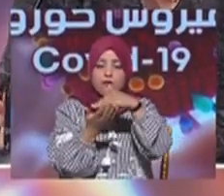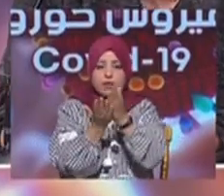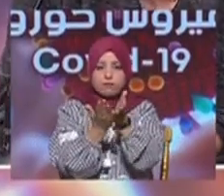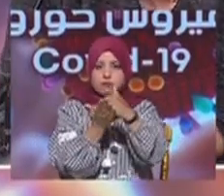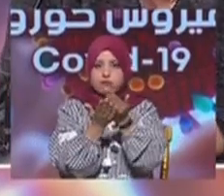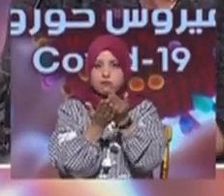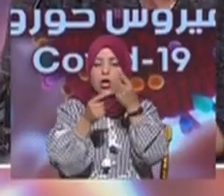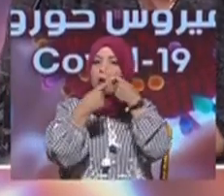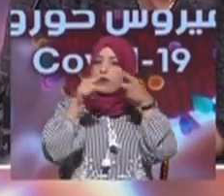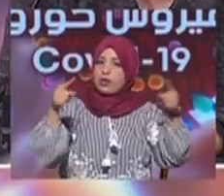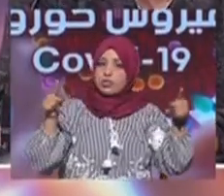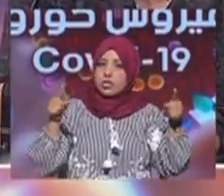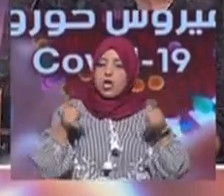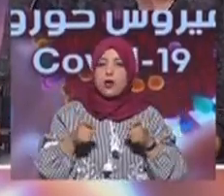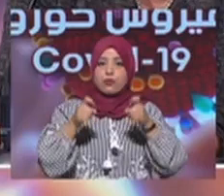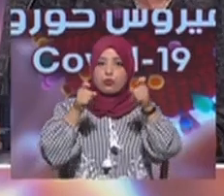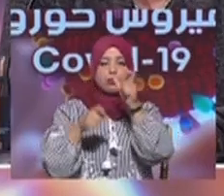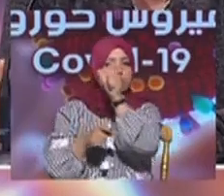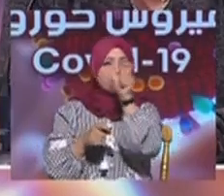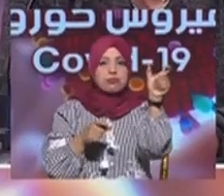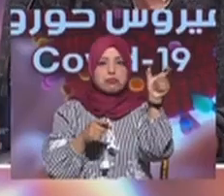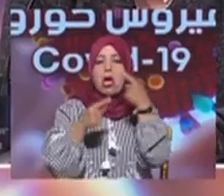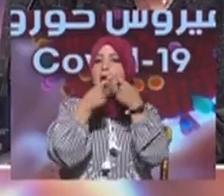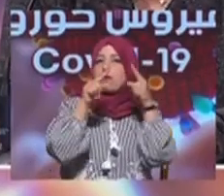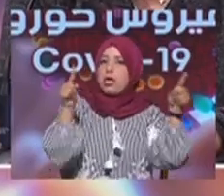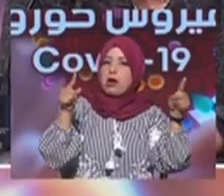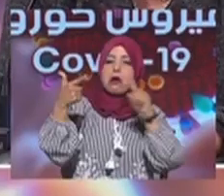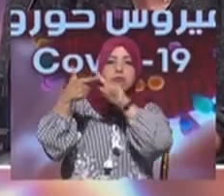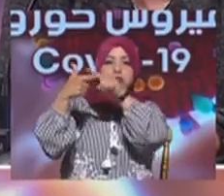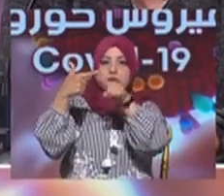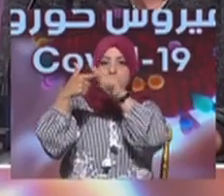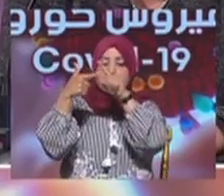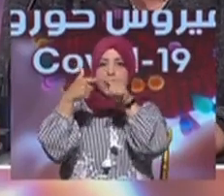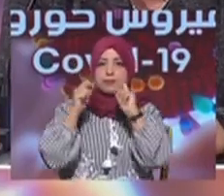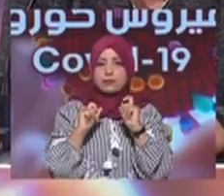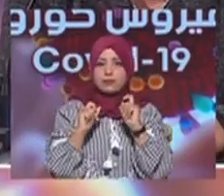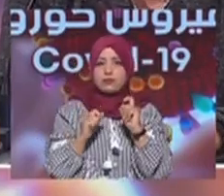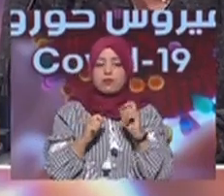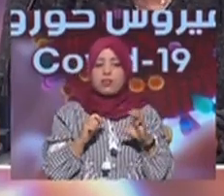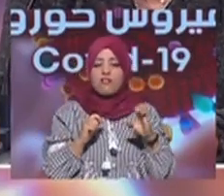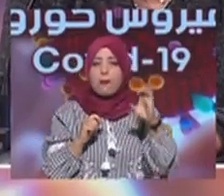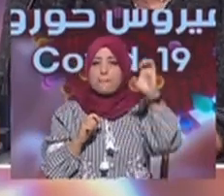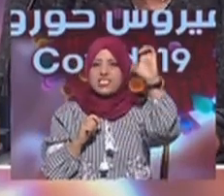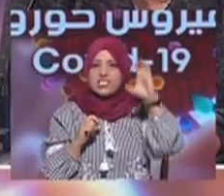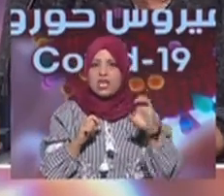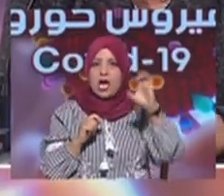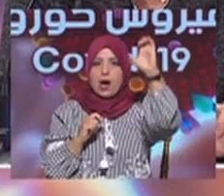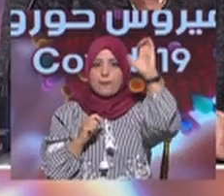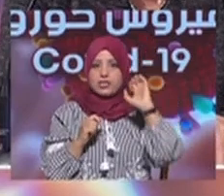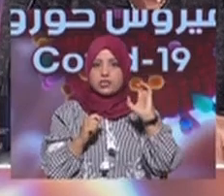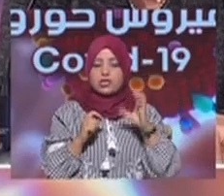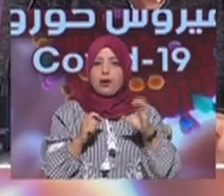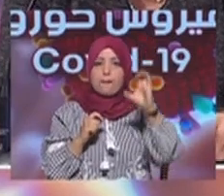ا دي ان ودي فيروس ا ار ان. لا دي ان كيما عند الانسان ولا عند لي باكتيري، مي الفيروس هذايا عنده ان دو لا ار